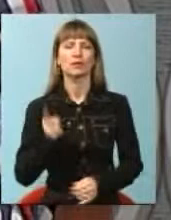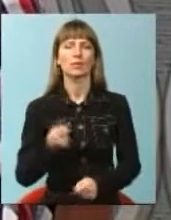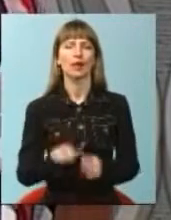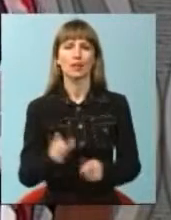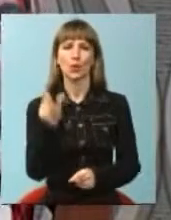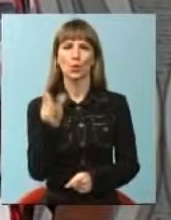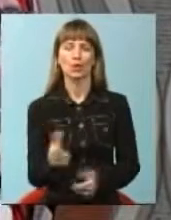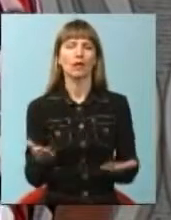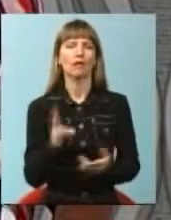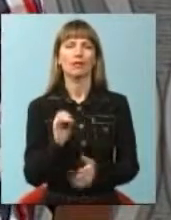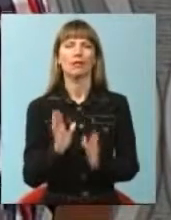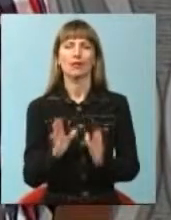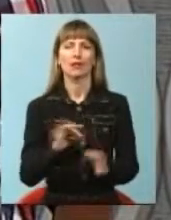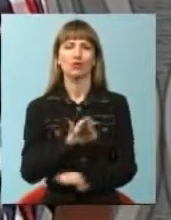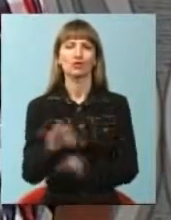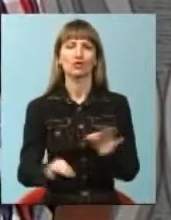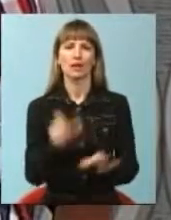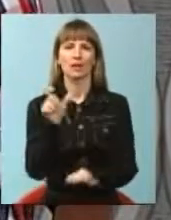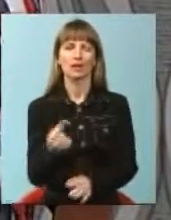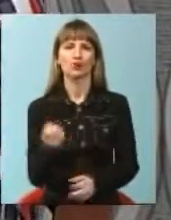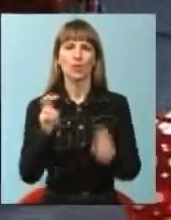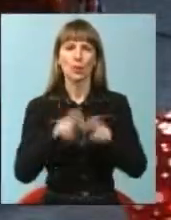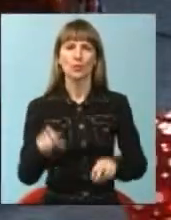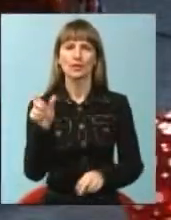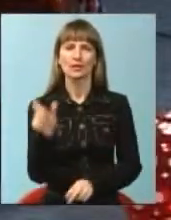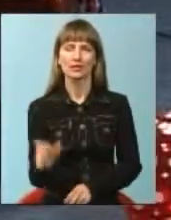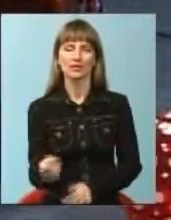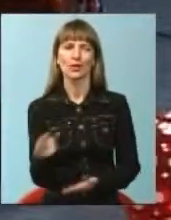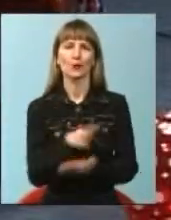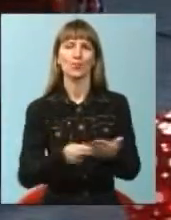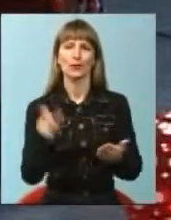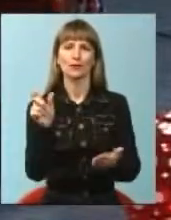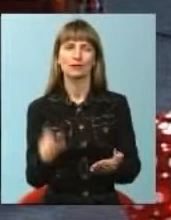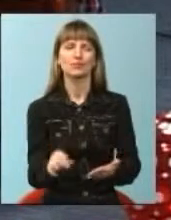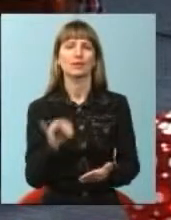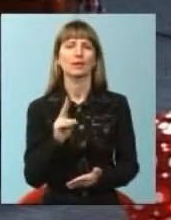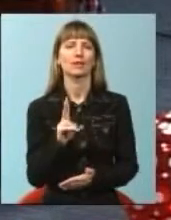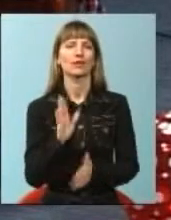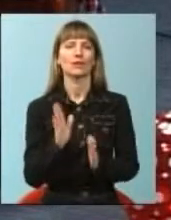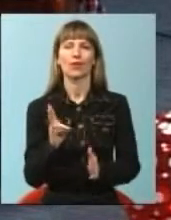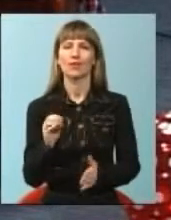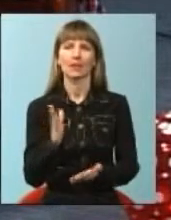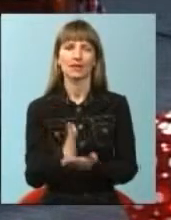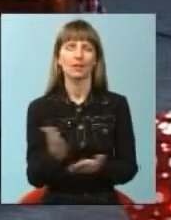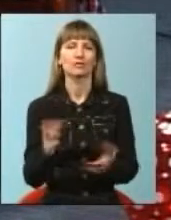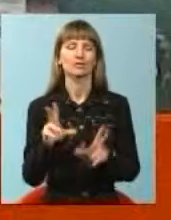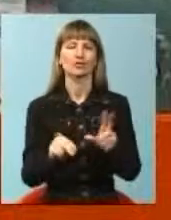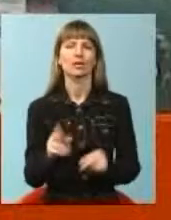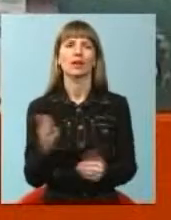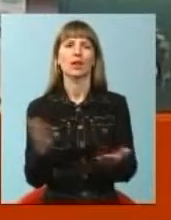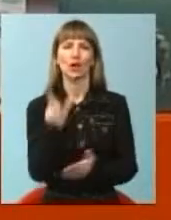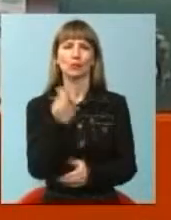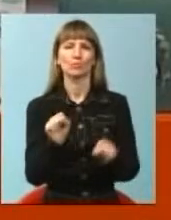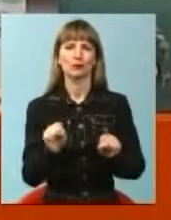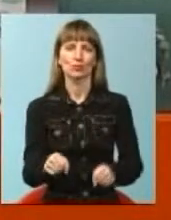це людина, яка не тільки інженер, а він ще дослідник, художник і хто він тільки не є. Як ти гадаєш взагалі, як людина